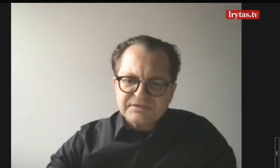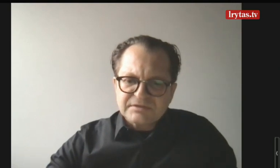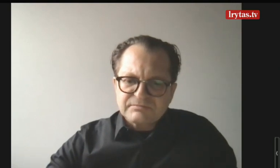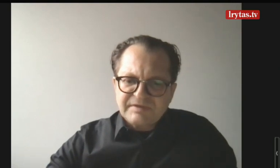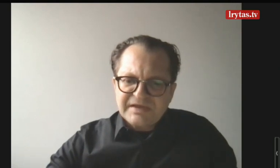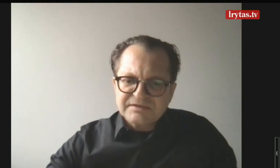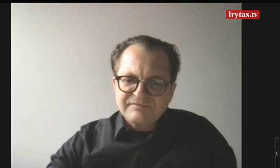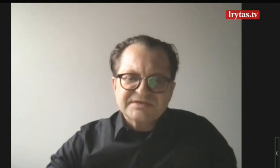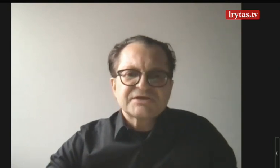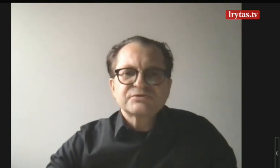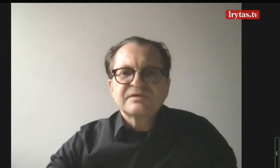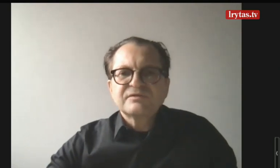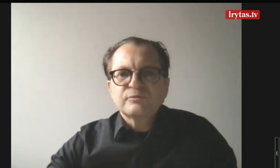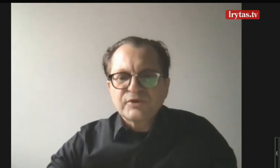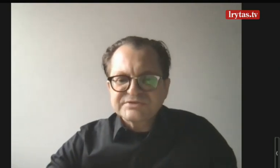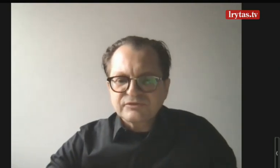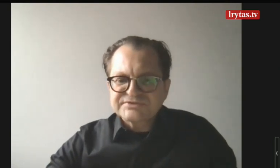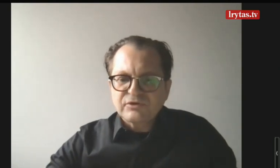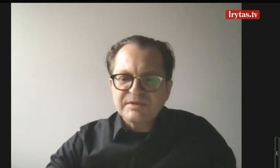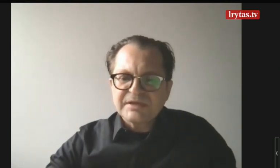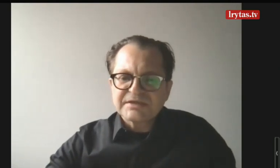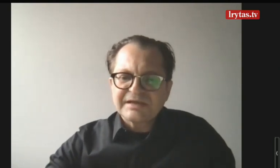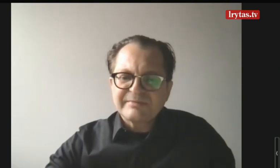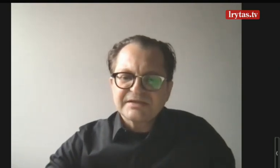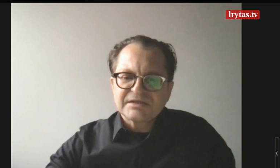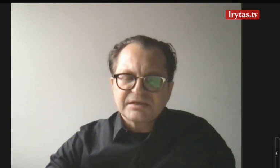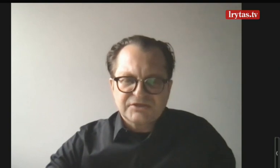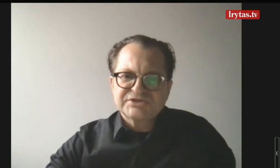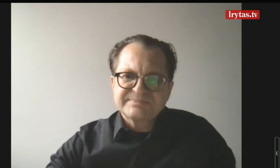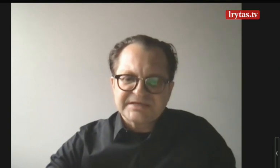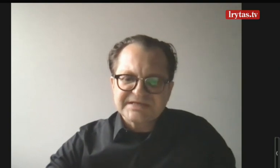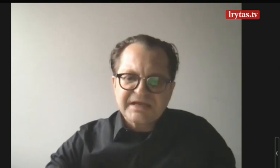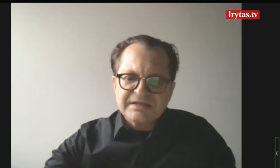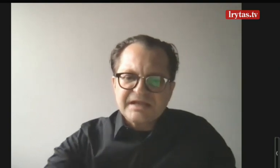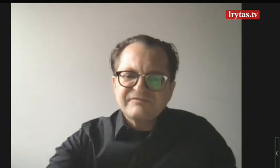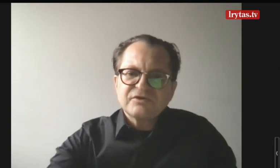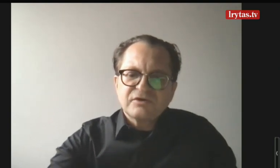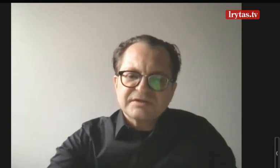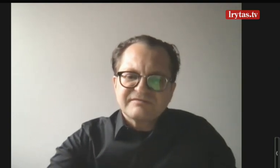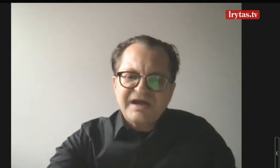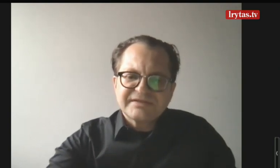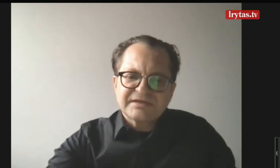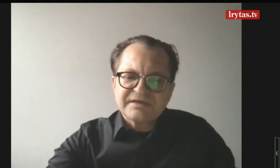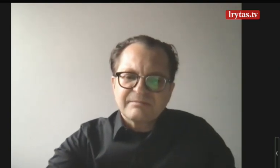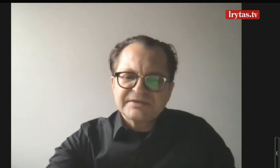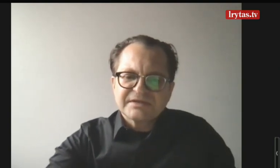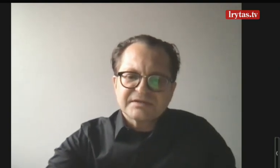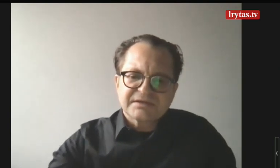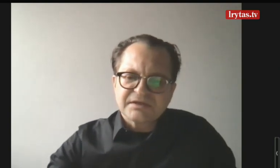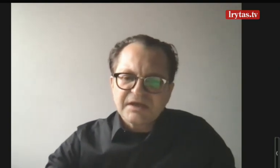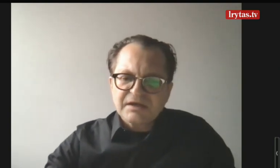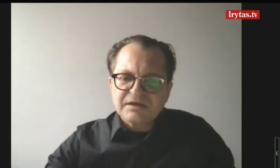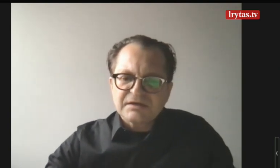prisimti beveik 99% atsakomybę ir kalbėti iš esmės, neviniojant į vatą ir